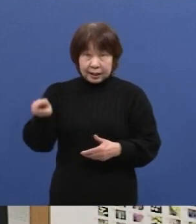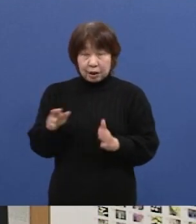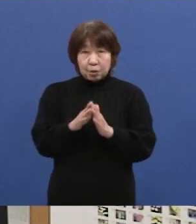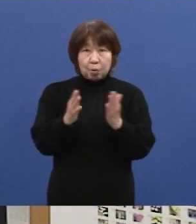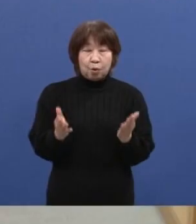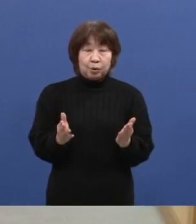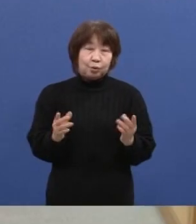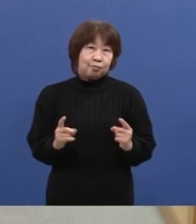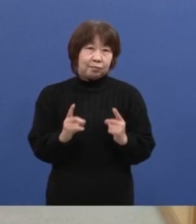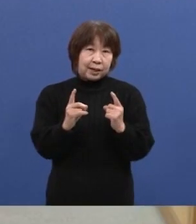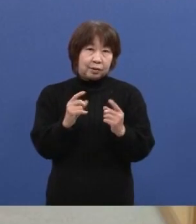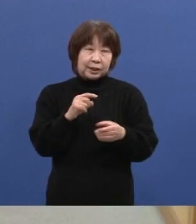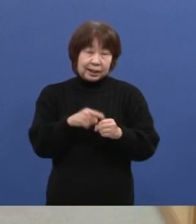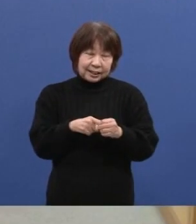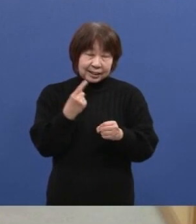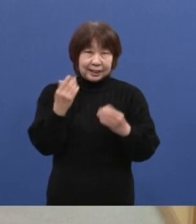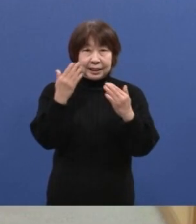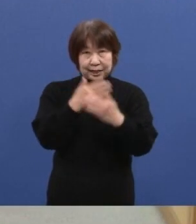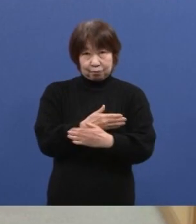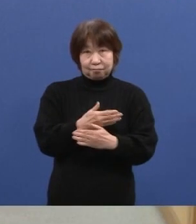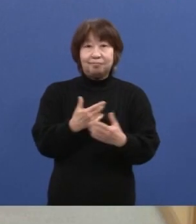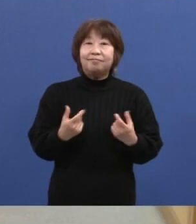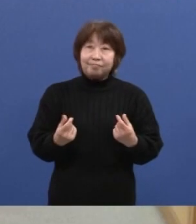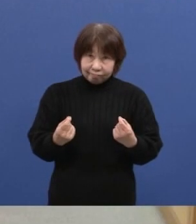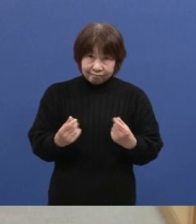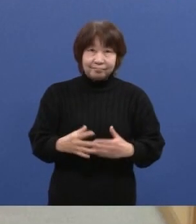にもなりそうですよね。